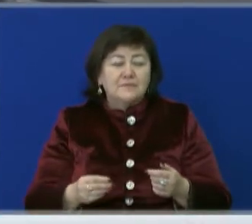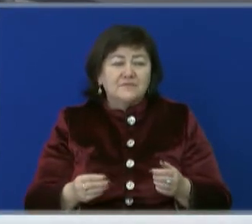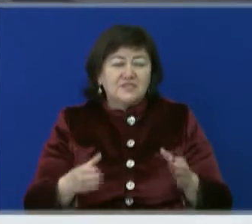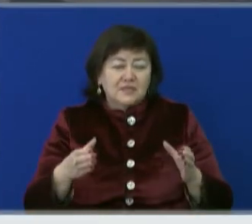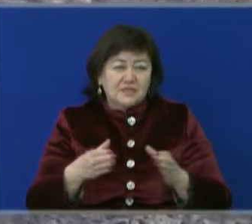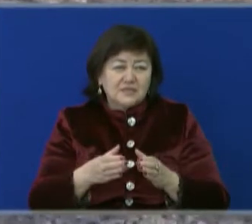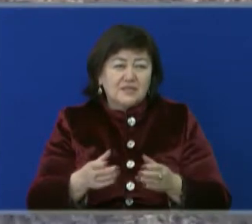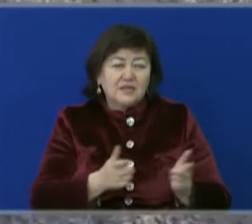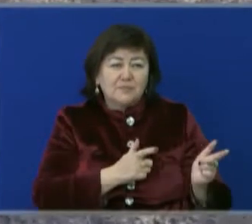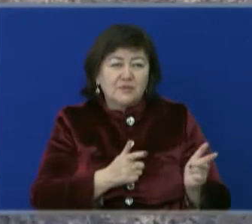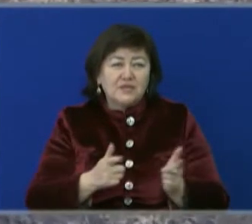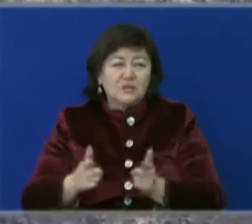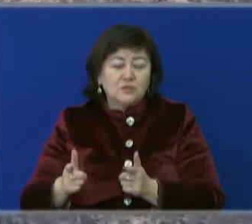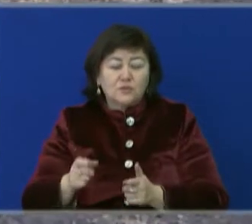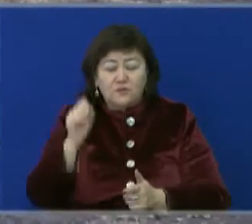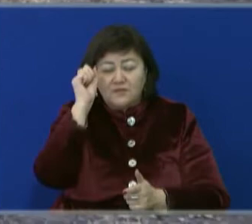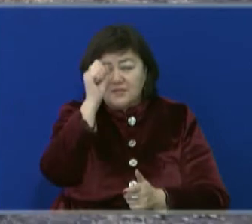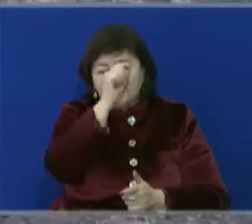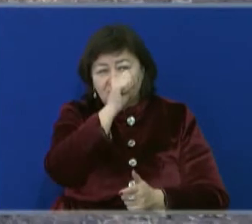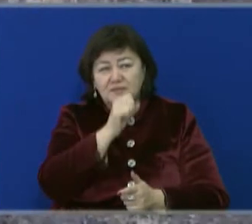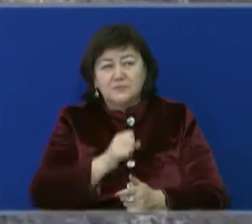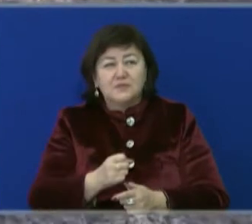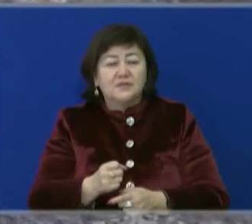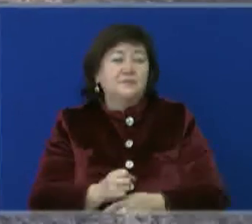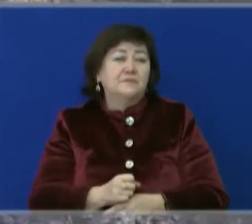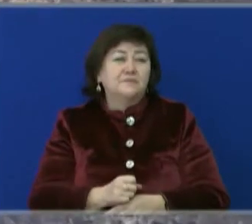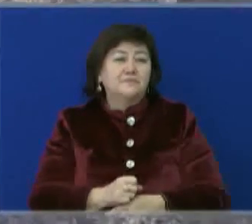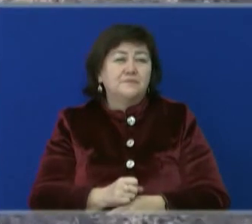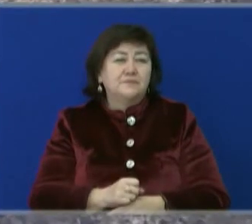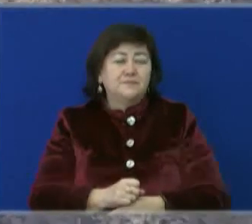ситуациям. Талшын Шакыртхан, Евгений Проскурин, Айнур Касым, Адиржан Бисингазинов, телеканал «Семей».